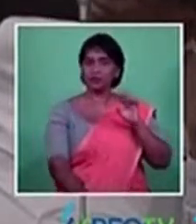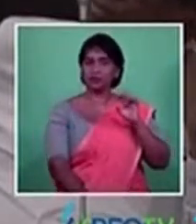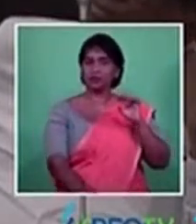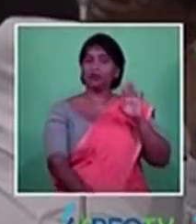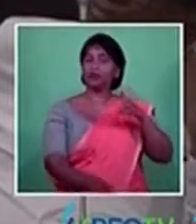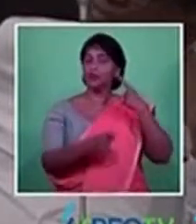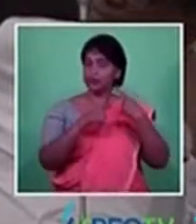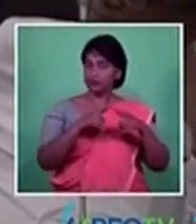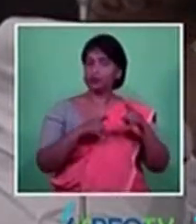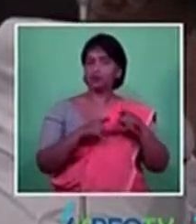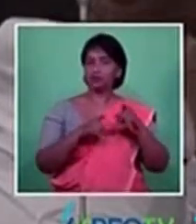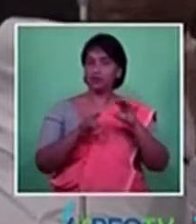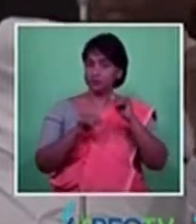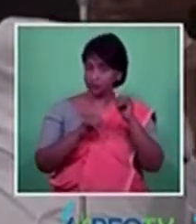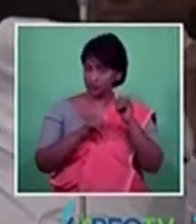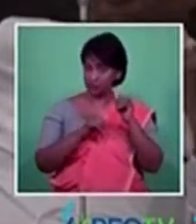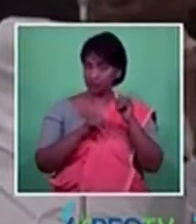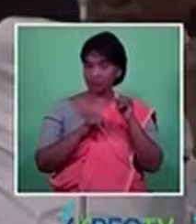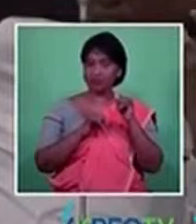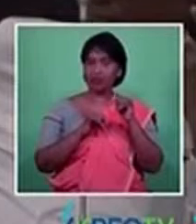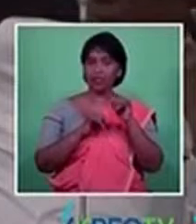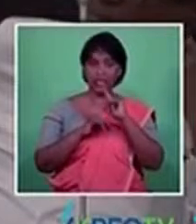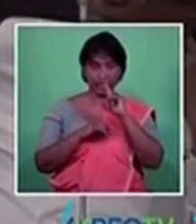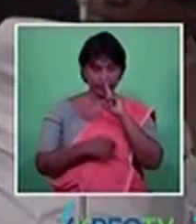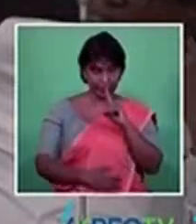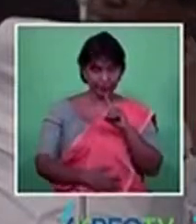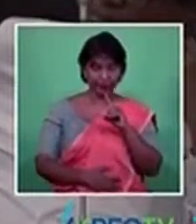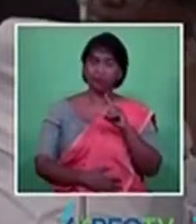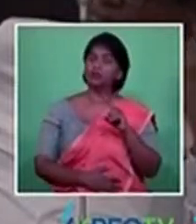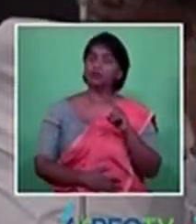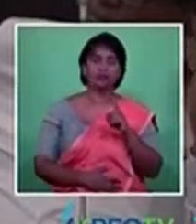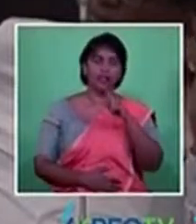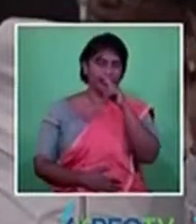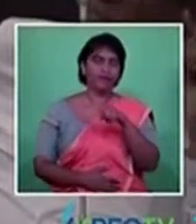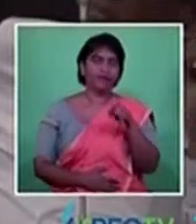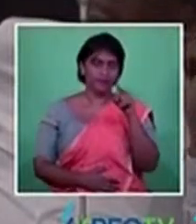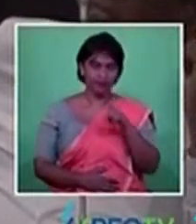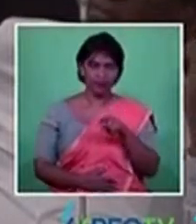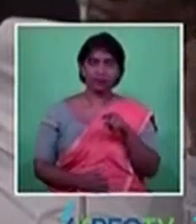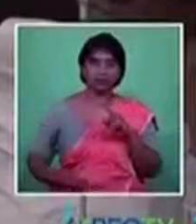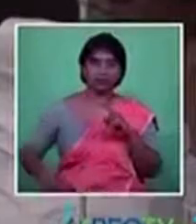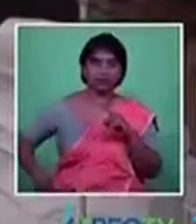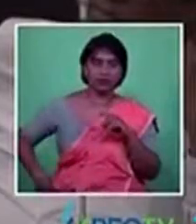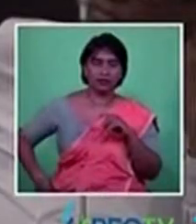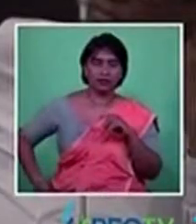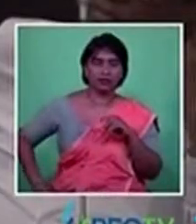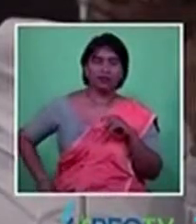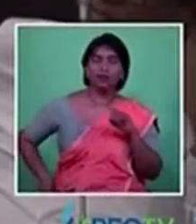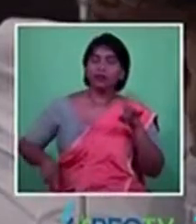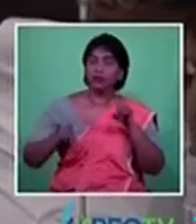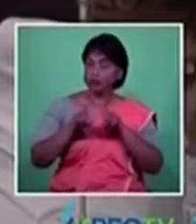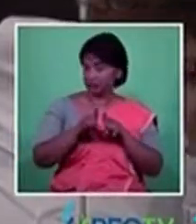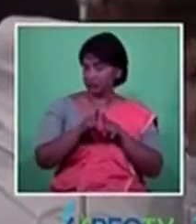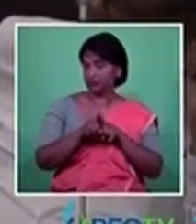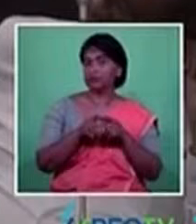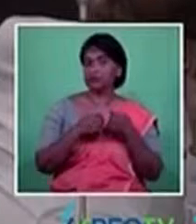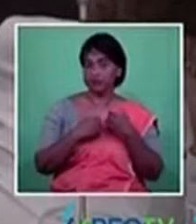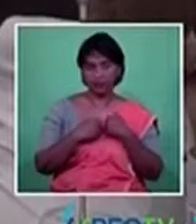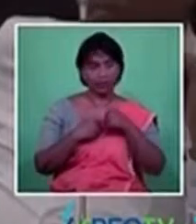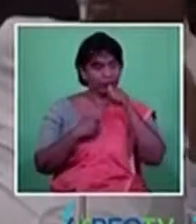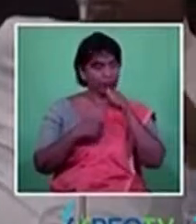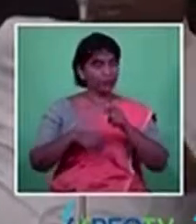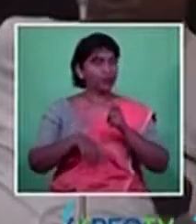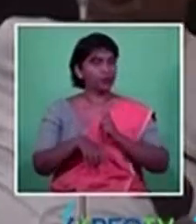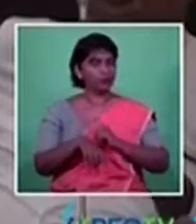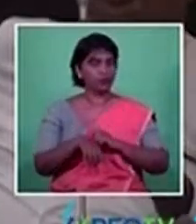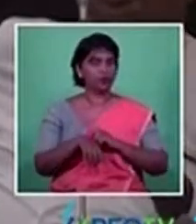ඒ නිසා කවුරු හරි එහෙම කිව්වනම් ඒක වැරදි ප්‍රවෘත්තියක්. ඒ නිසා අපි කිසිම